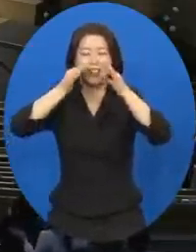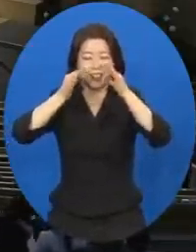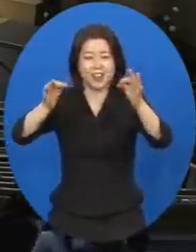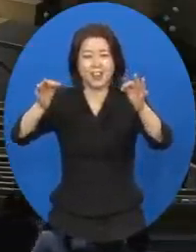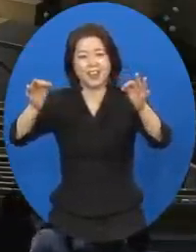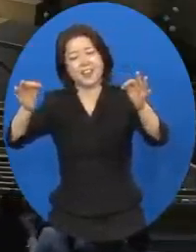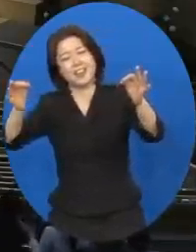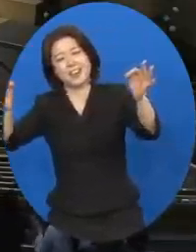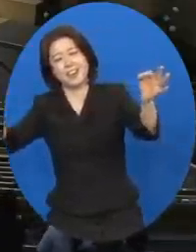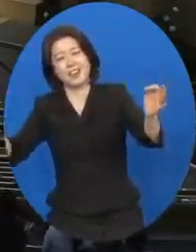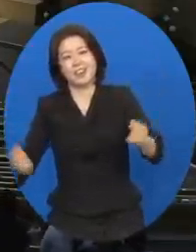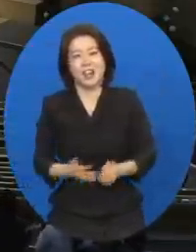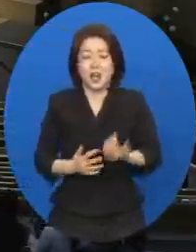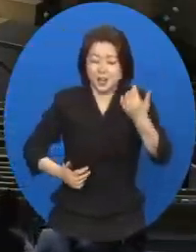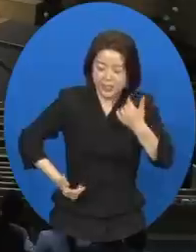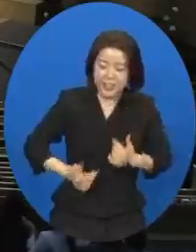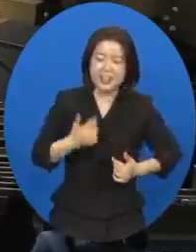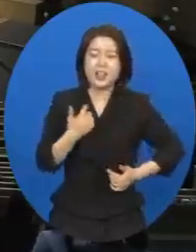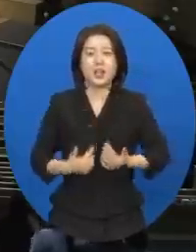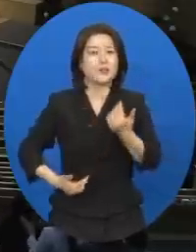외치라.